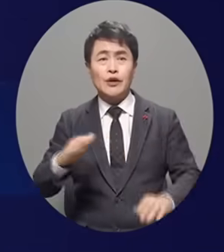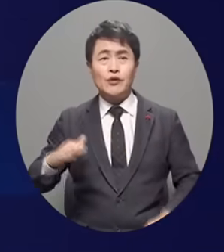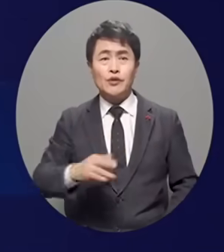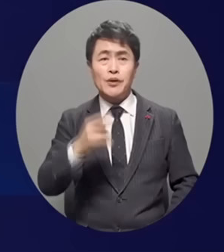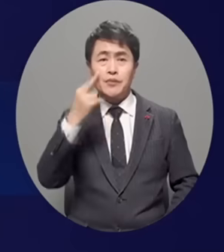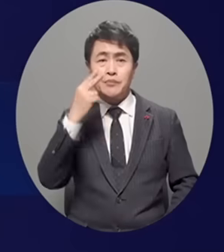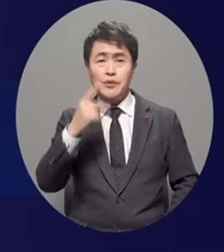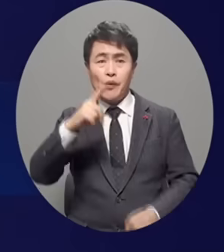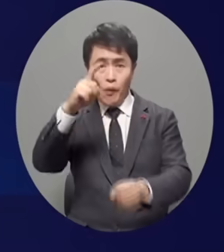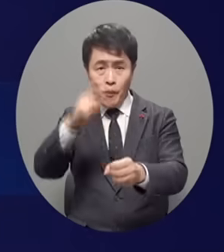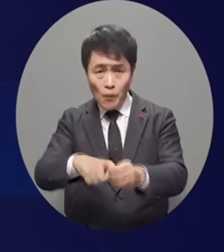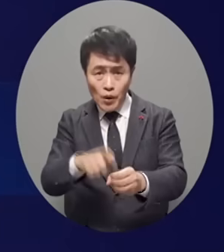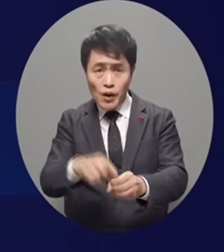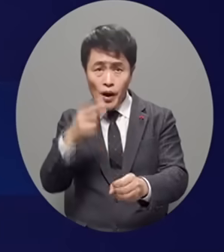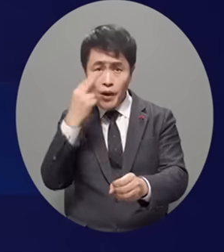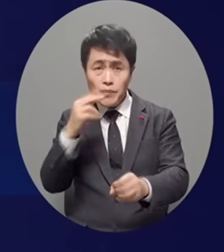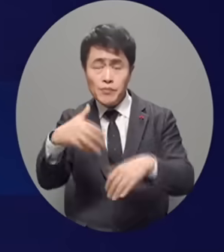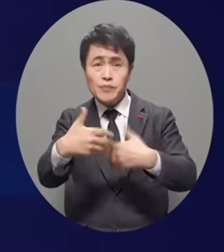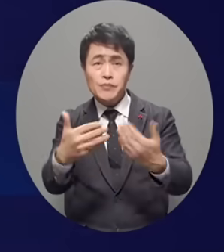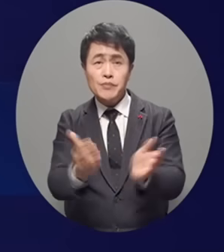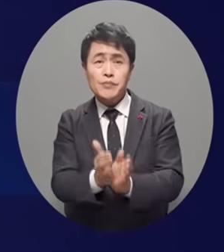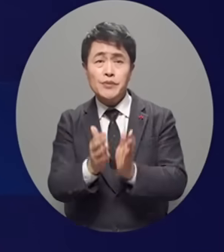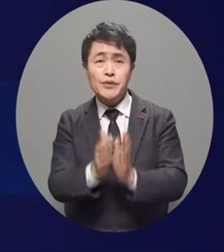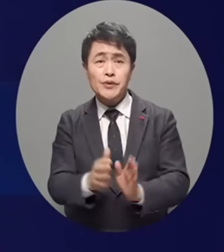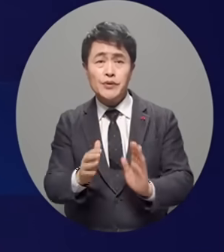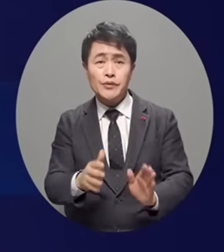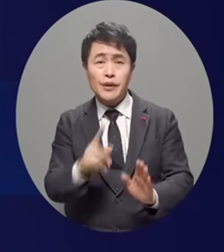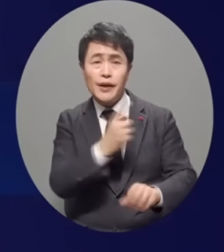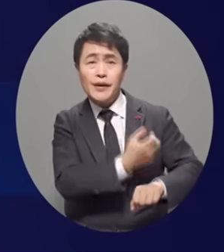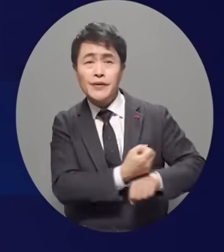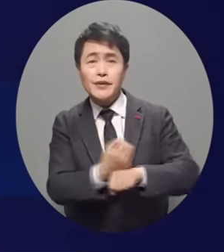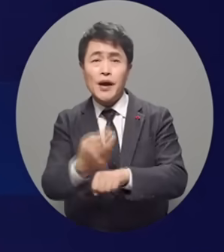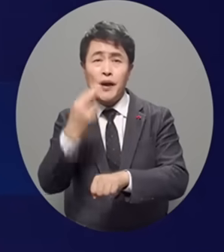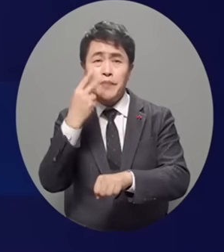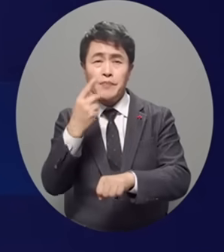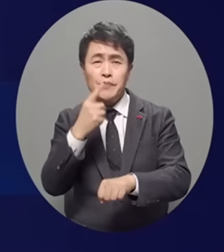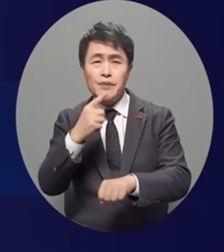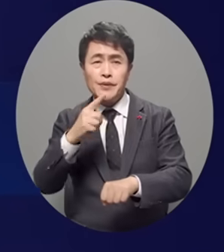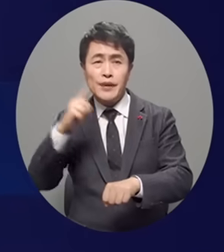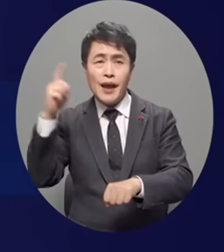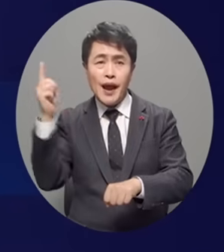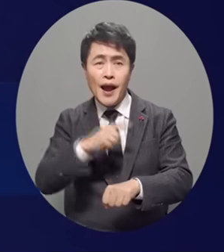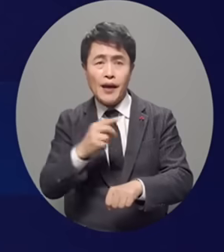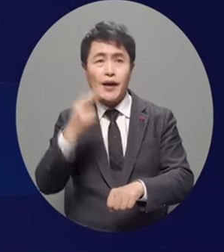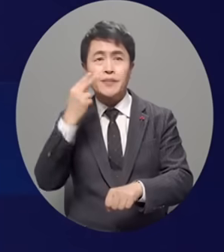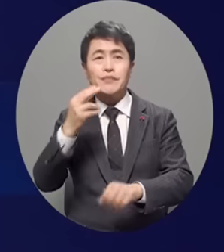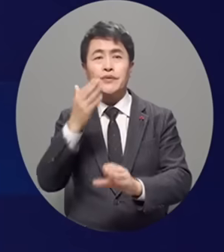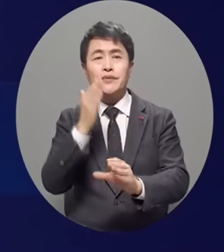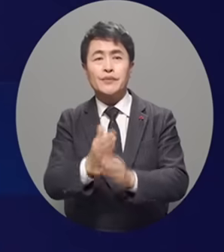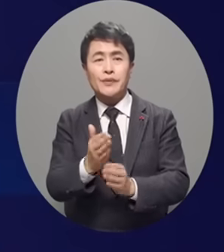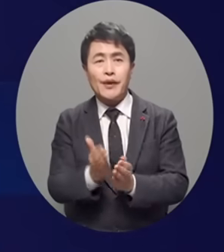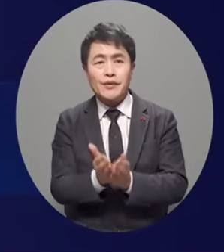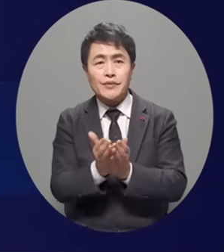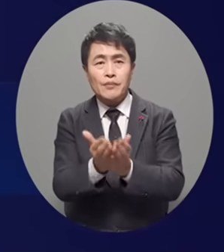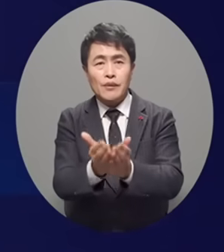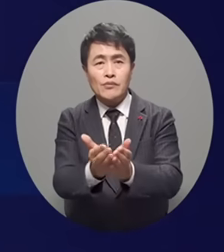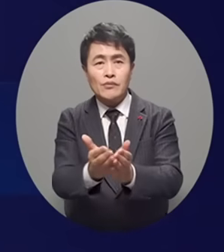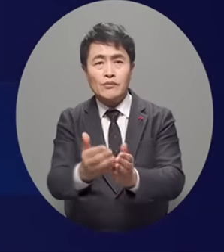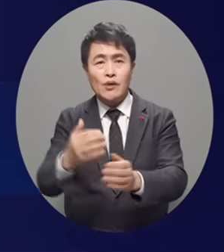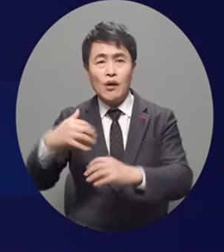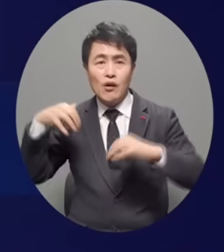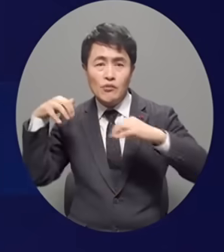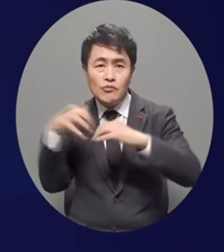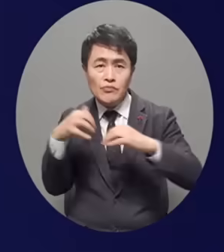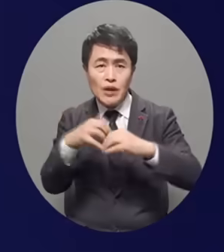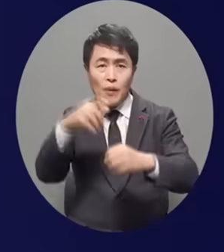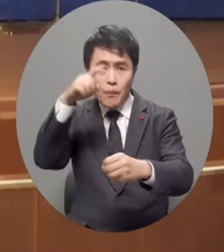وكذلك الحركه الملاحيه الامريكيه هدفا لصواريخنا وطائراتنا المسيره